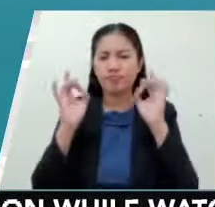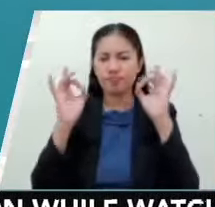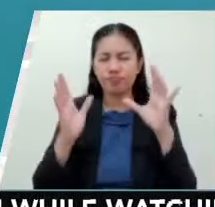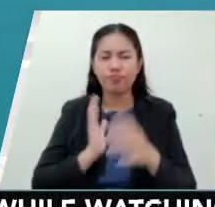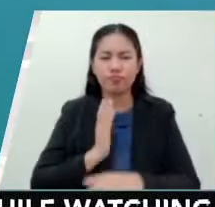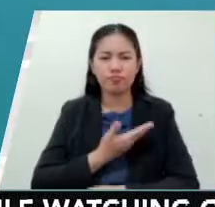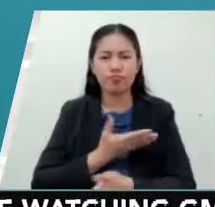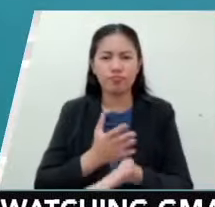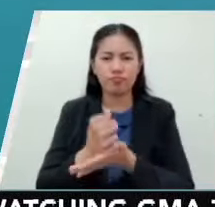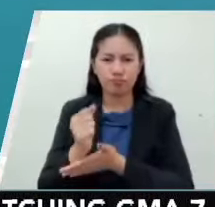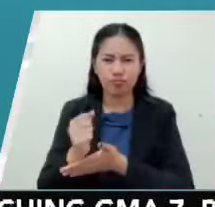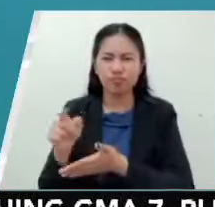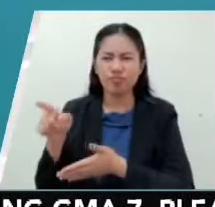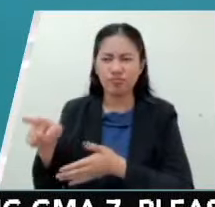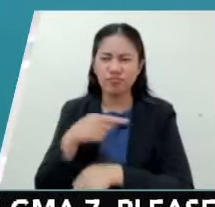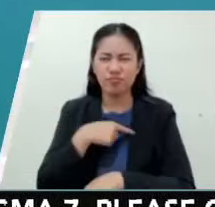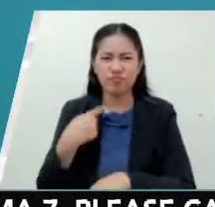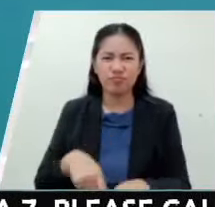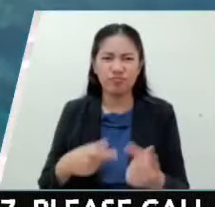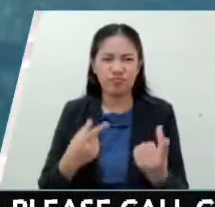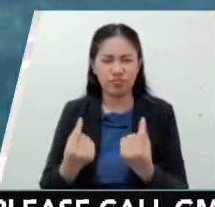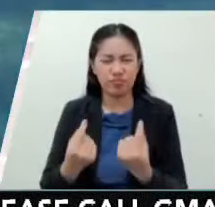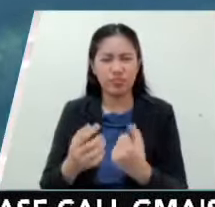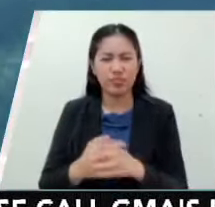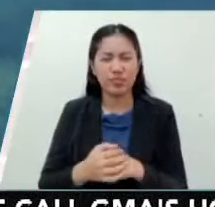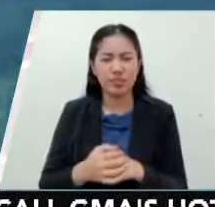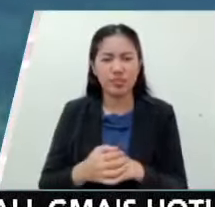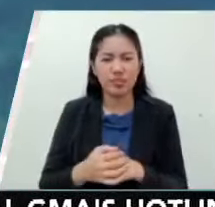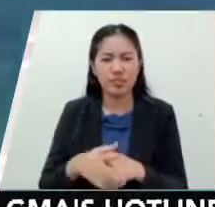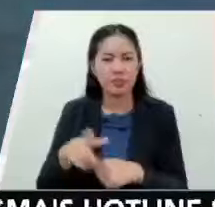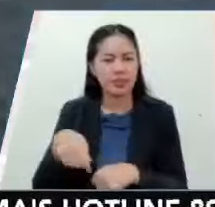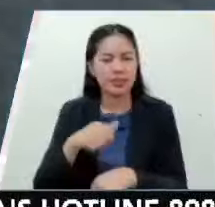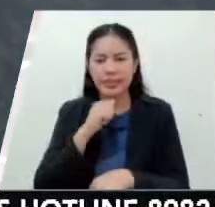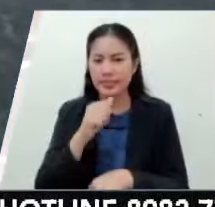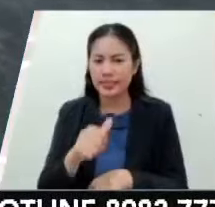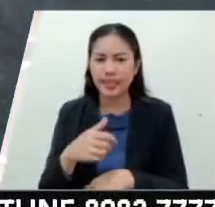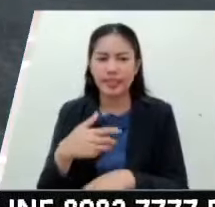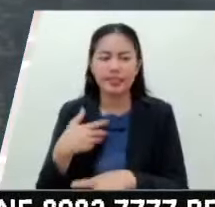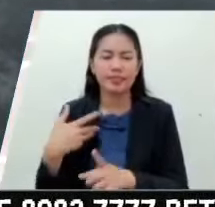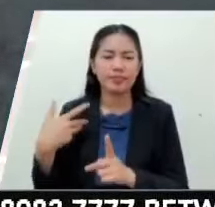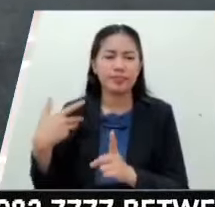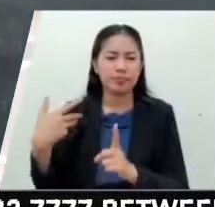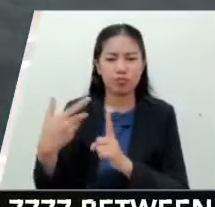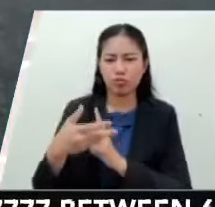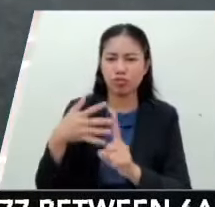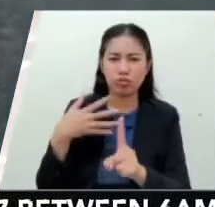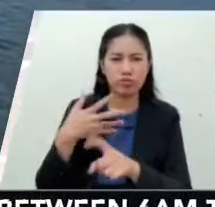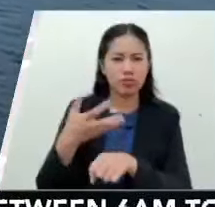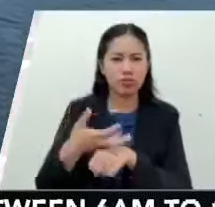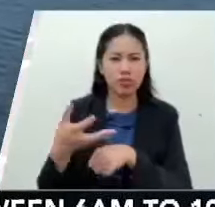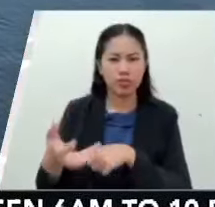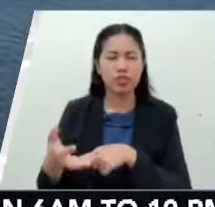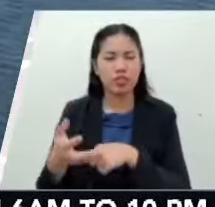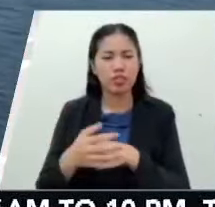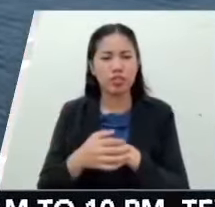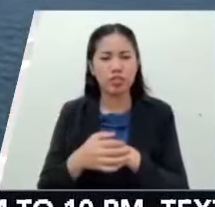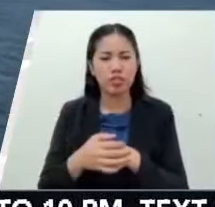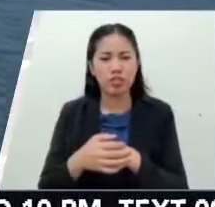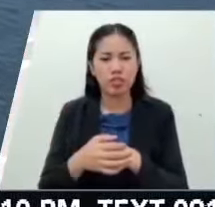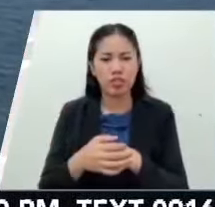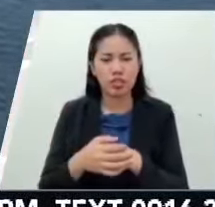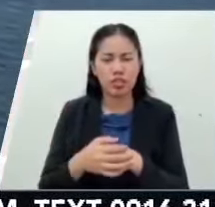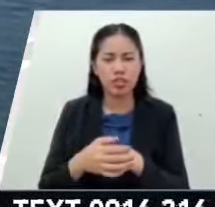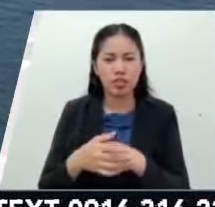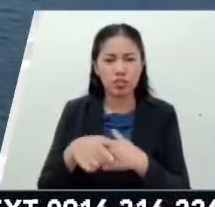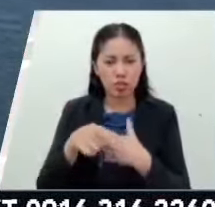na ginagawa ng China. Hindi rin dapat tayo magpaloko sa propaganda ng China na ilayo ang atensyon sa kanilang mga panghihimasok sa